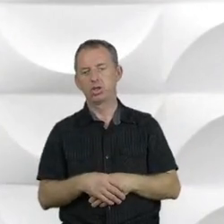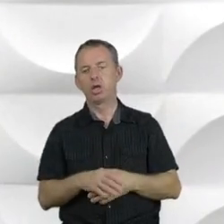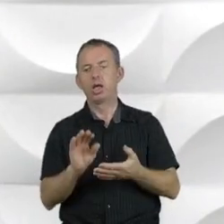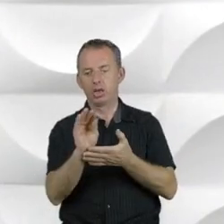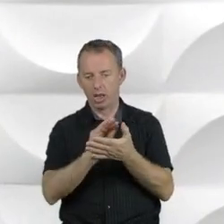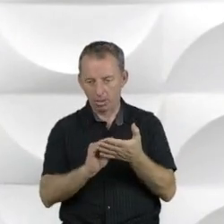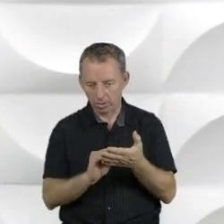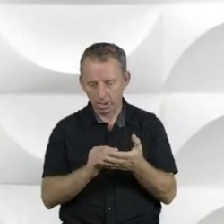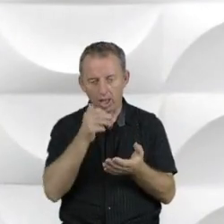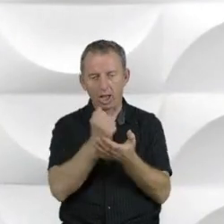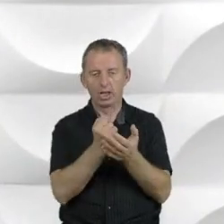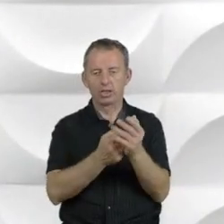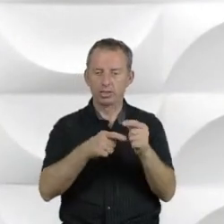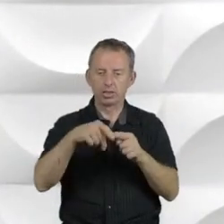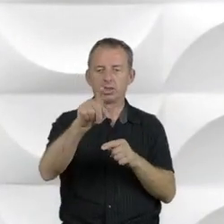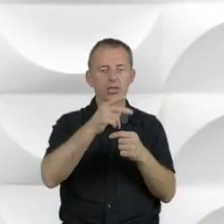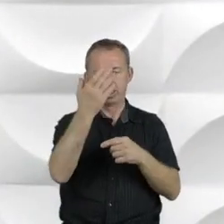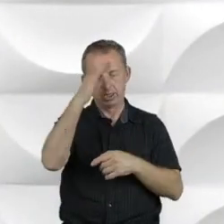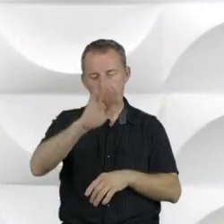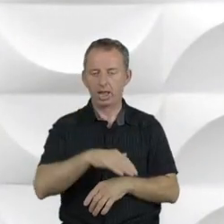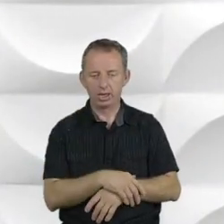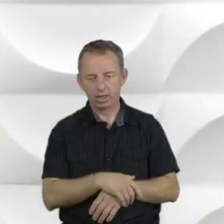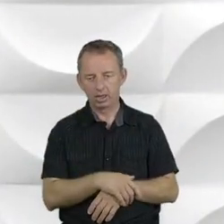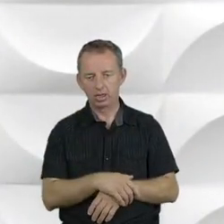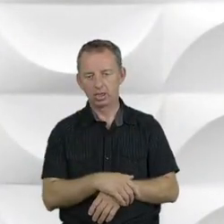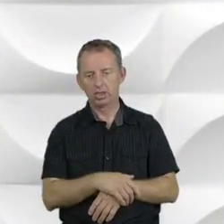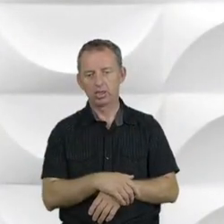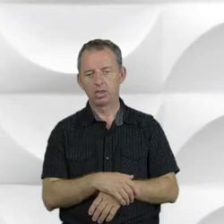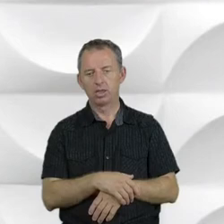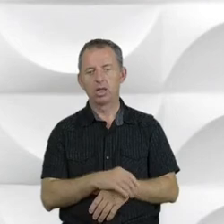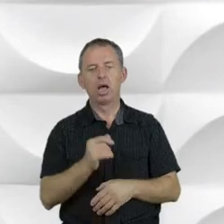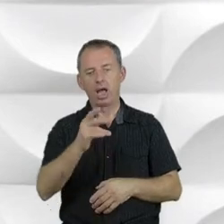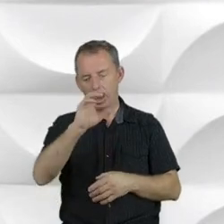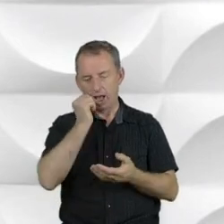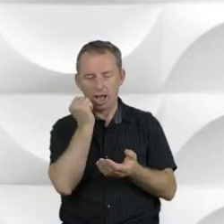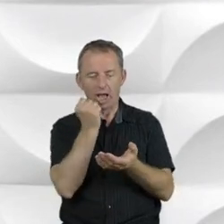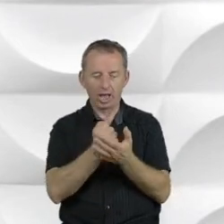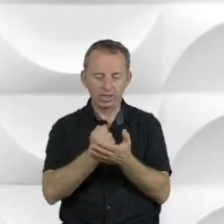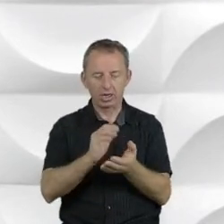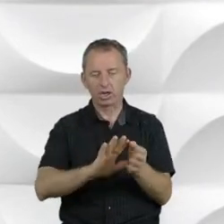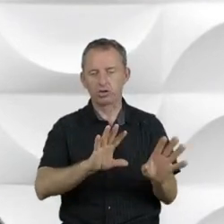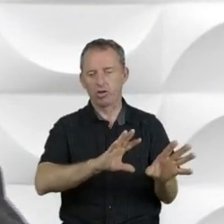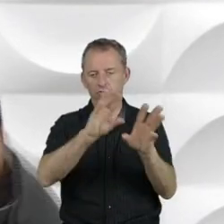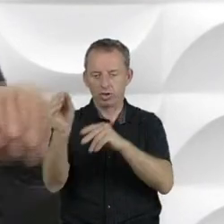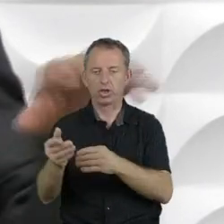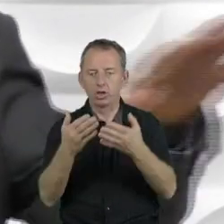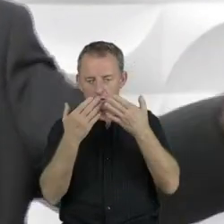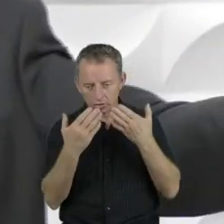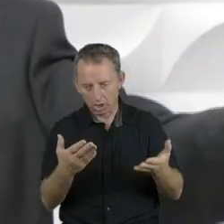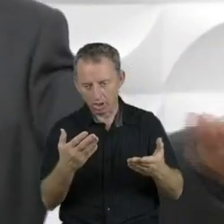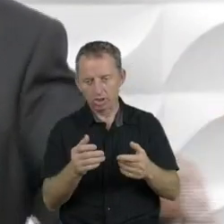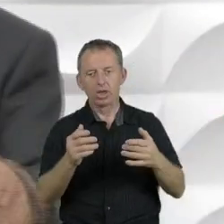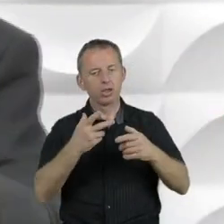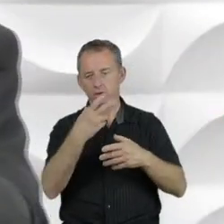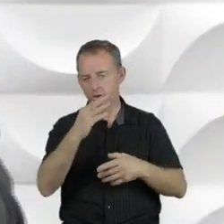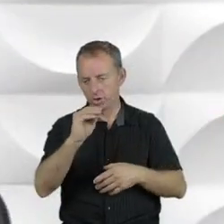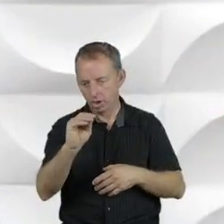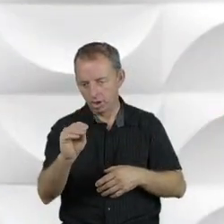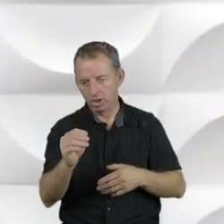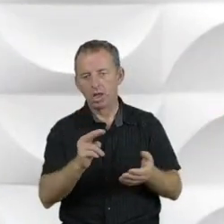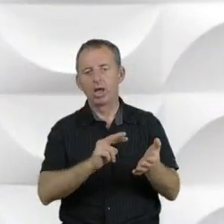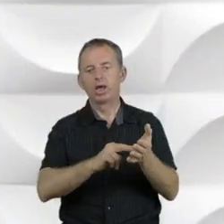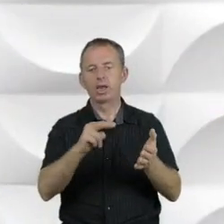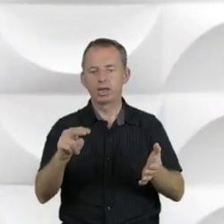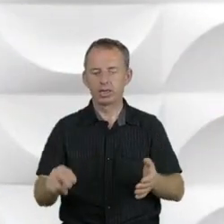Napisać: adresat nieznany. Adresat się wyprowadził. Dziękuję, nie,